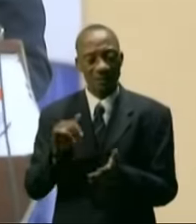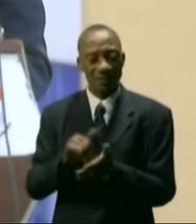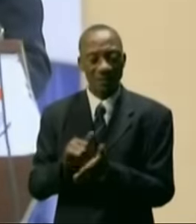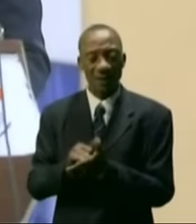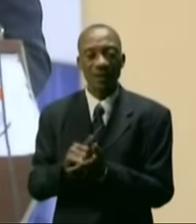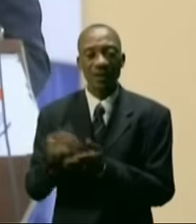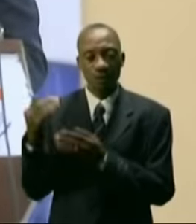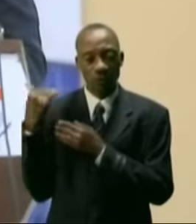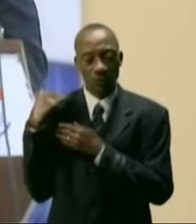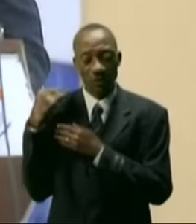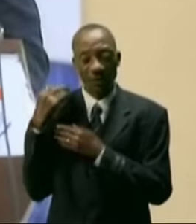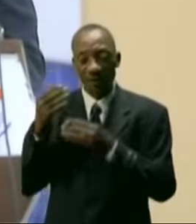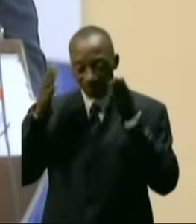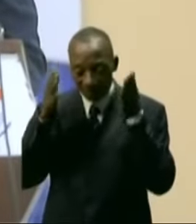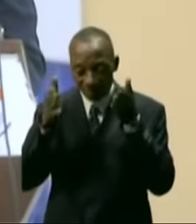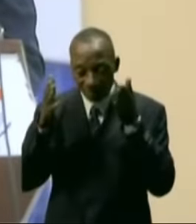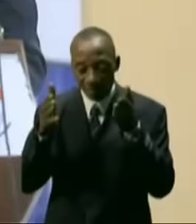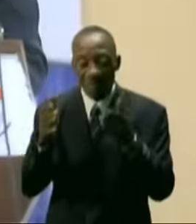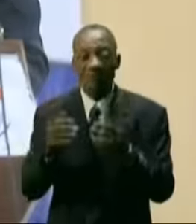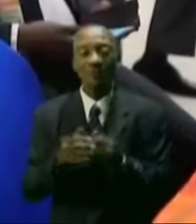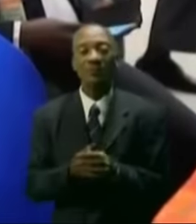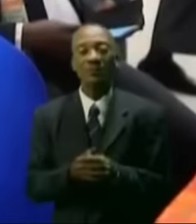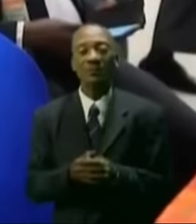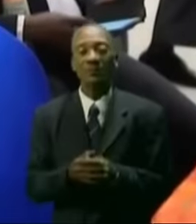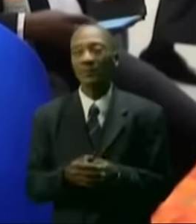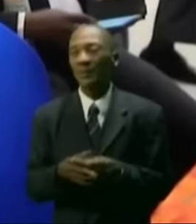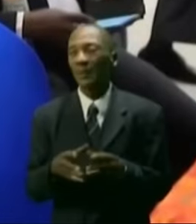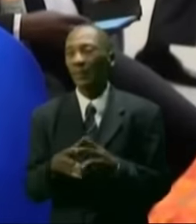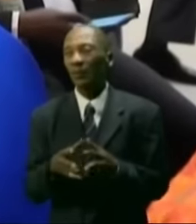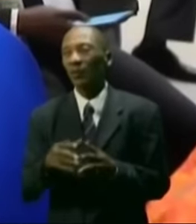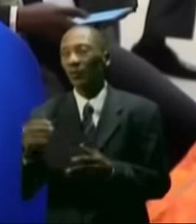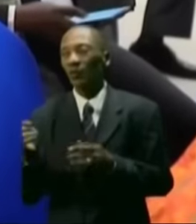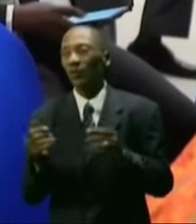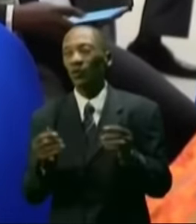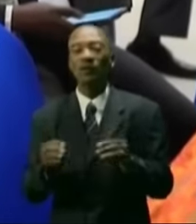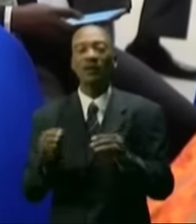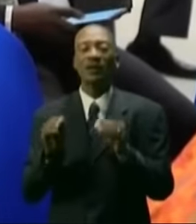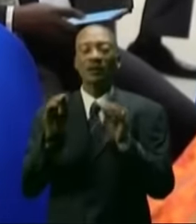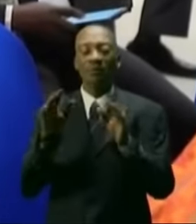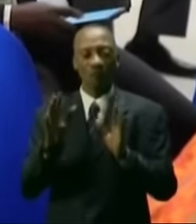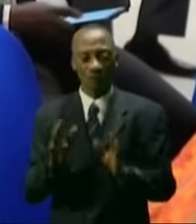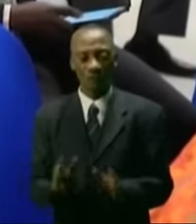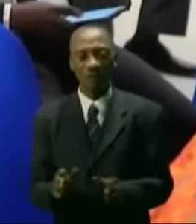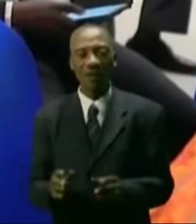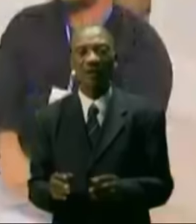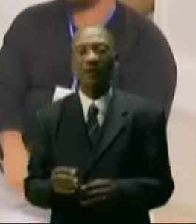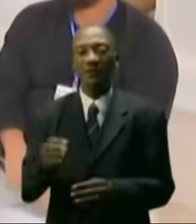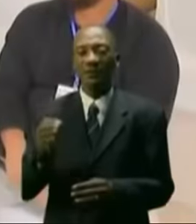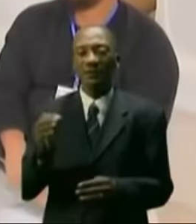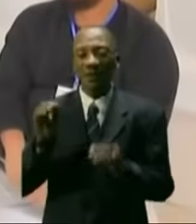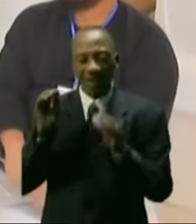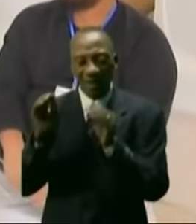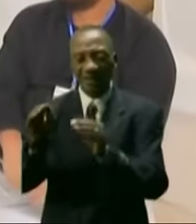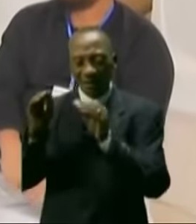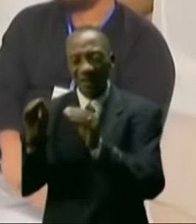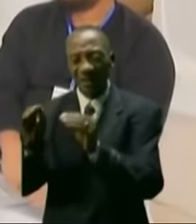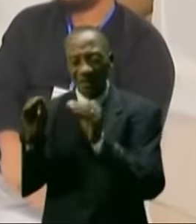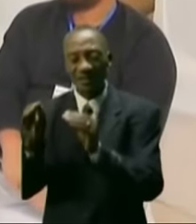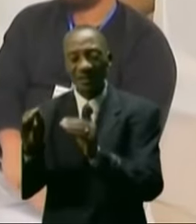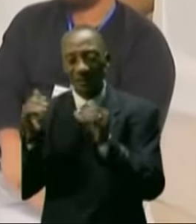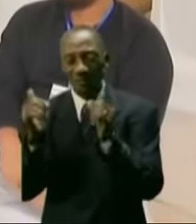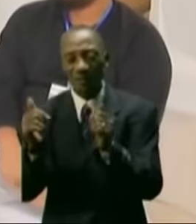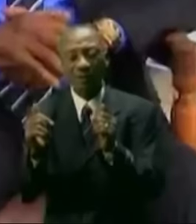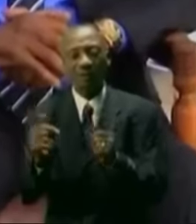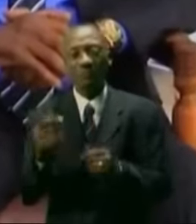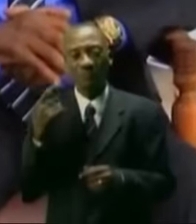faculté des sciences agronomiques, le professeur Milongo Ishucha, de prendre l'engagement d'initier davantage des recherches répondant aux besoins soulevés